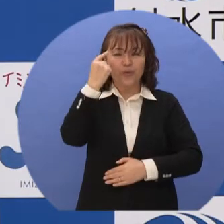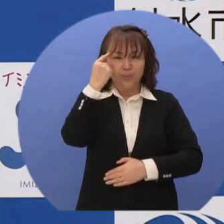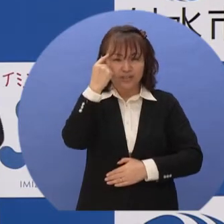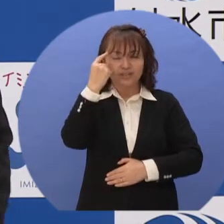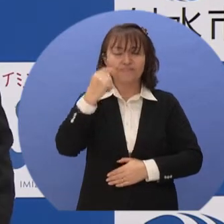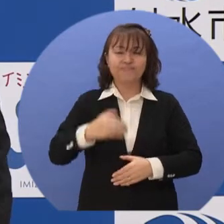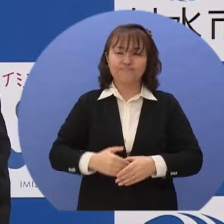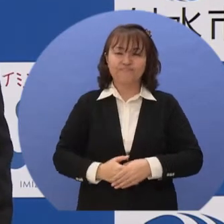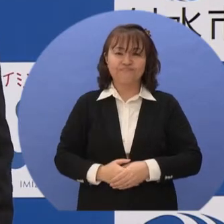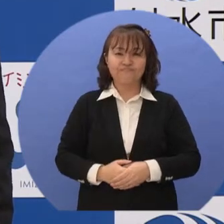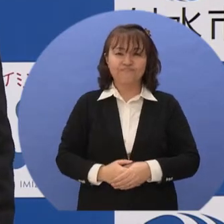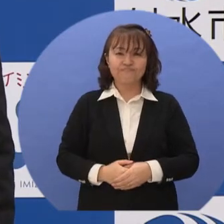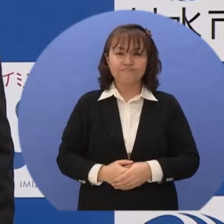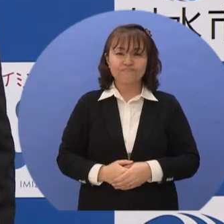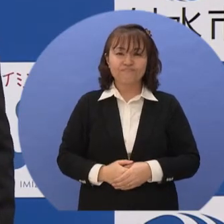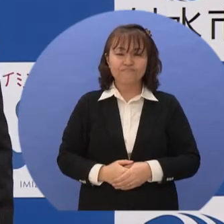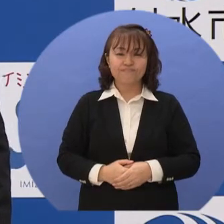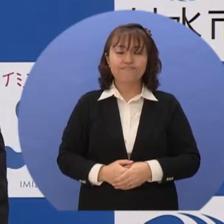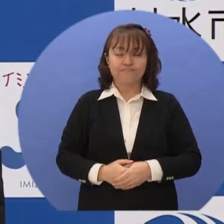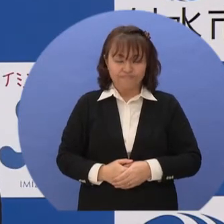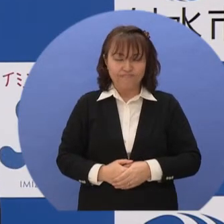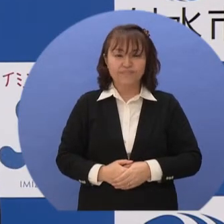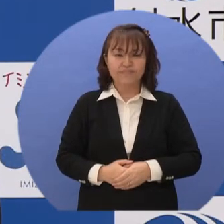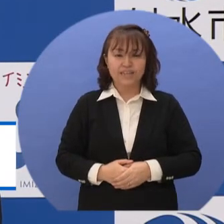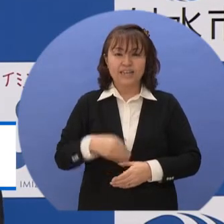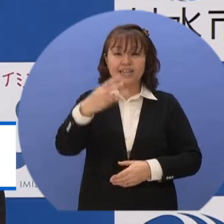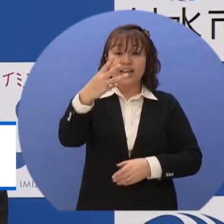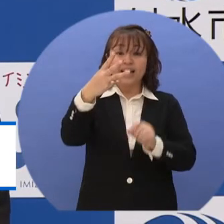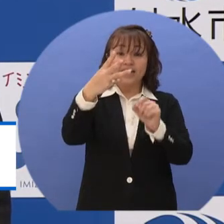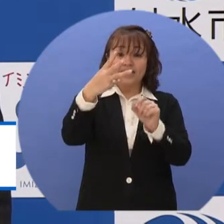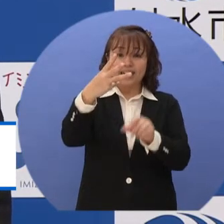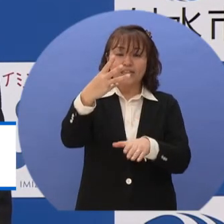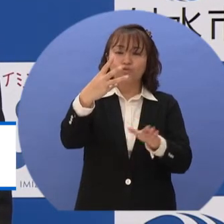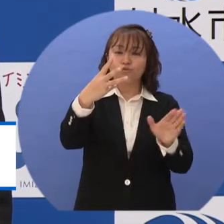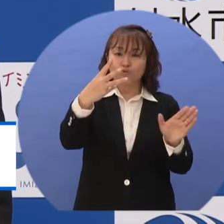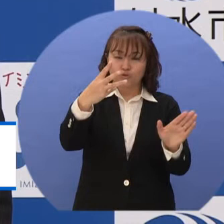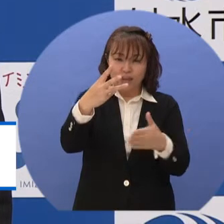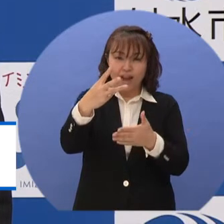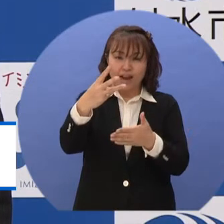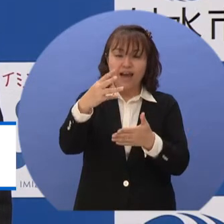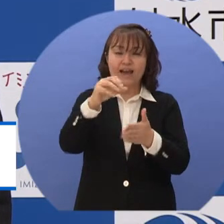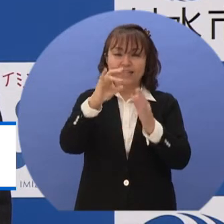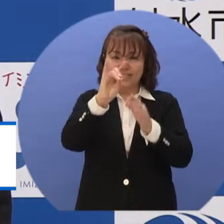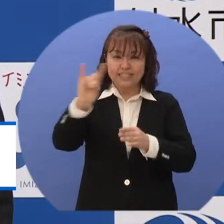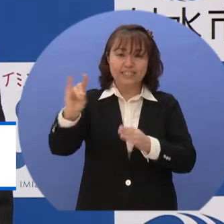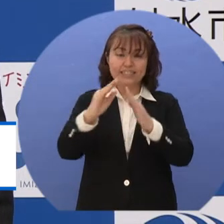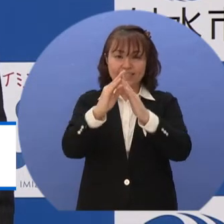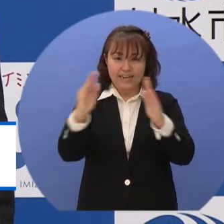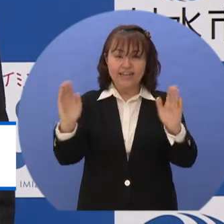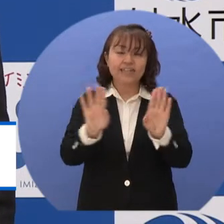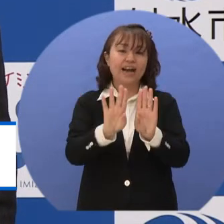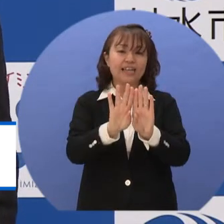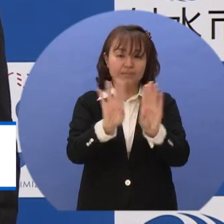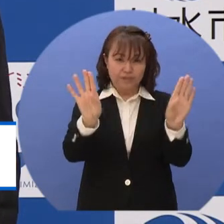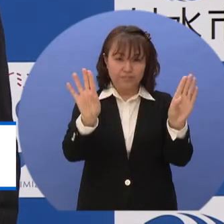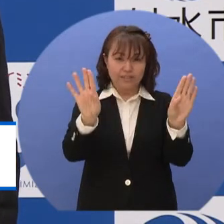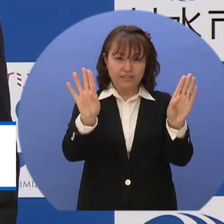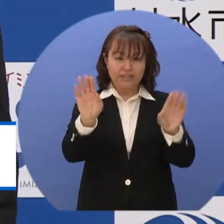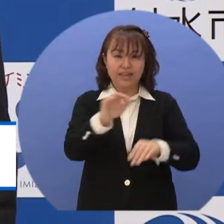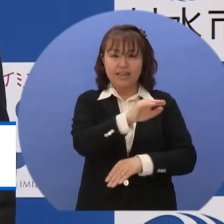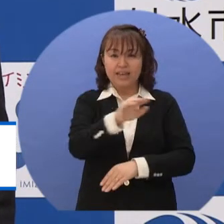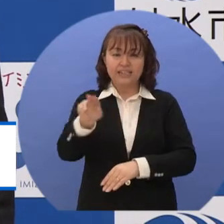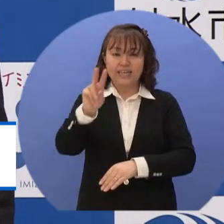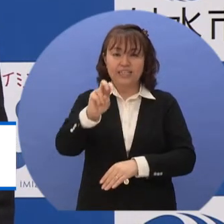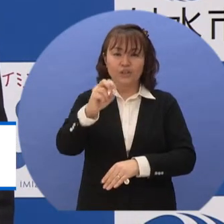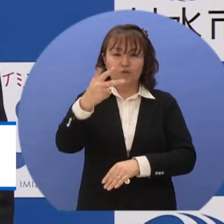ありますえさてあの来週から井水市議会3月定例会が始まりますえ平成27年度予算